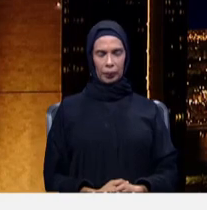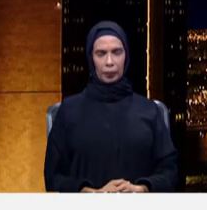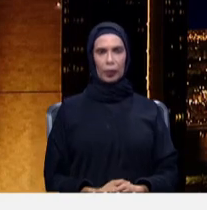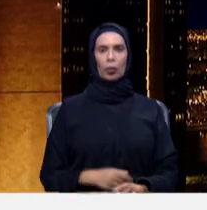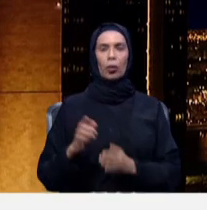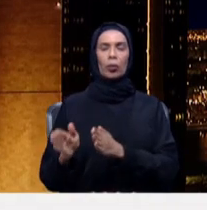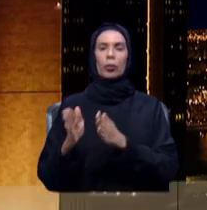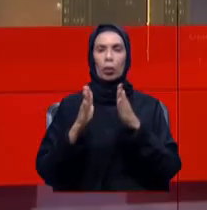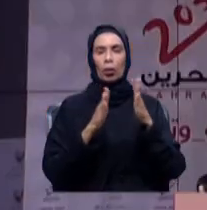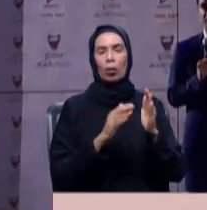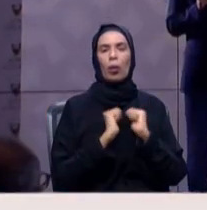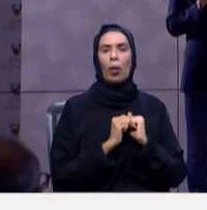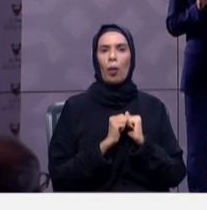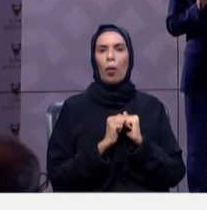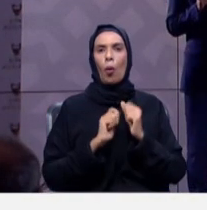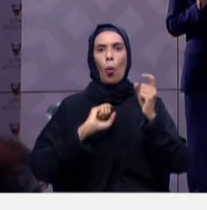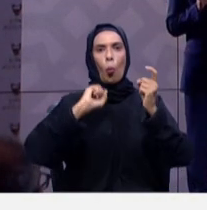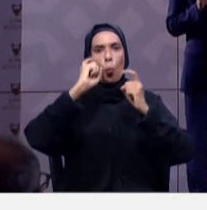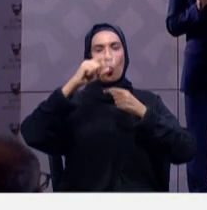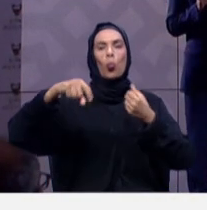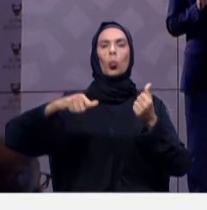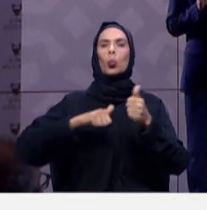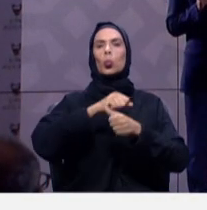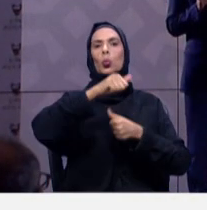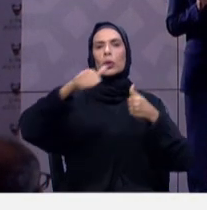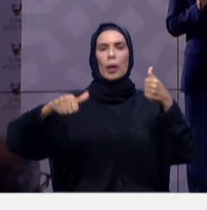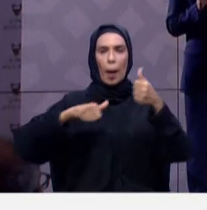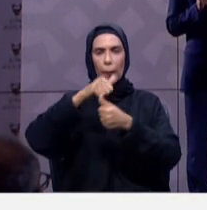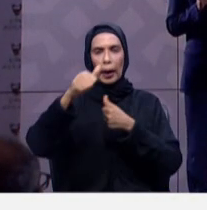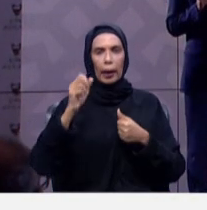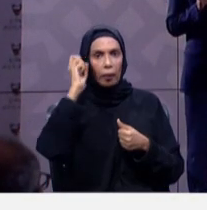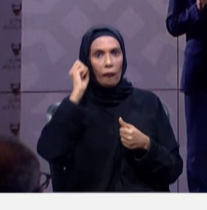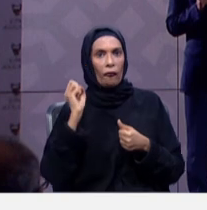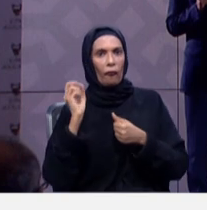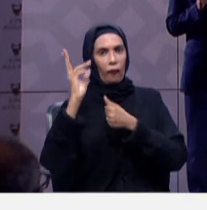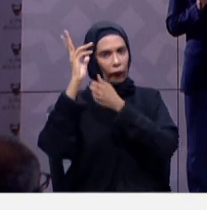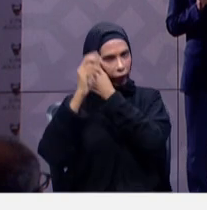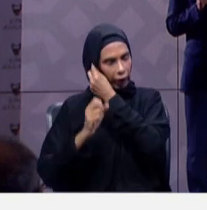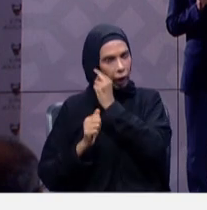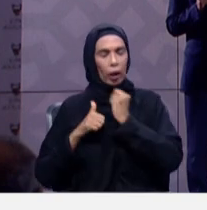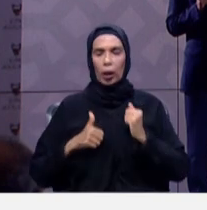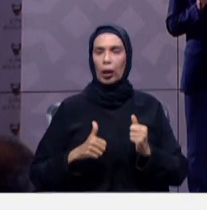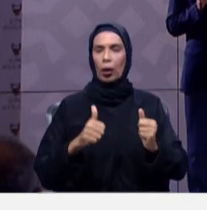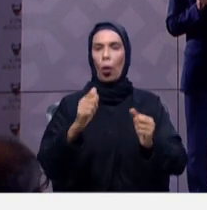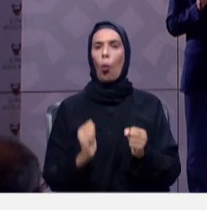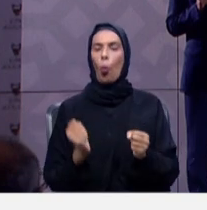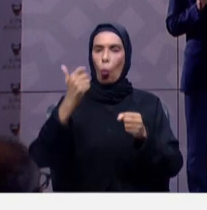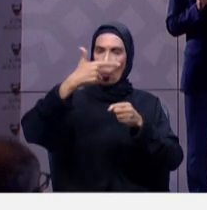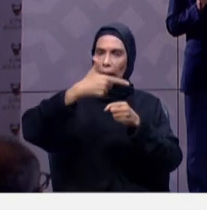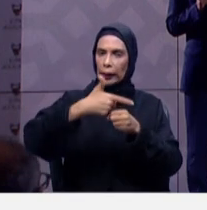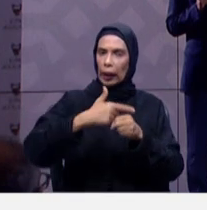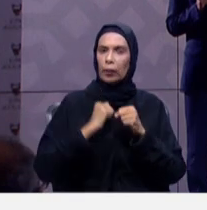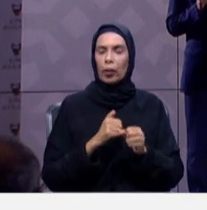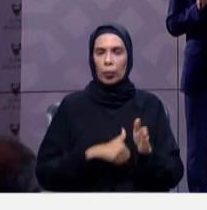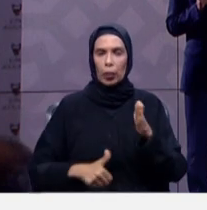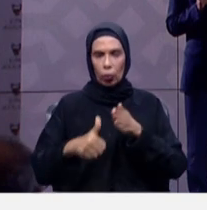في إطار مسابقة الابتكار الحكومي فكرة التي أطلقها صاحب السمو الملكي الأمير سلمان بن حمد آل خليفة ولي العهد نائب القائد